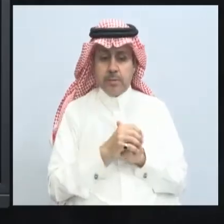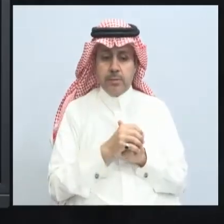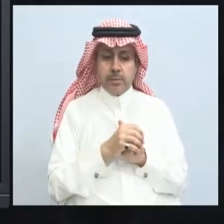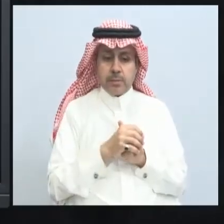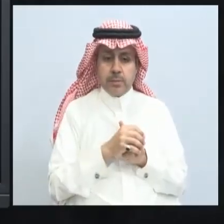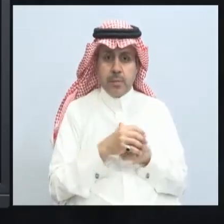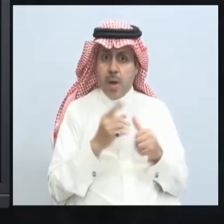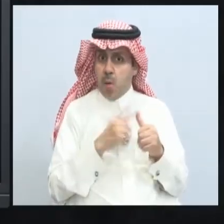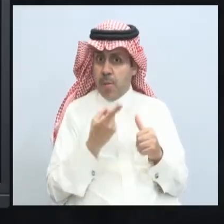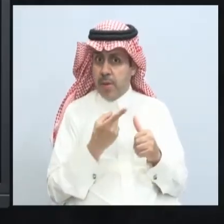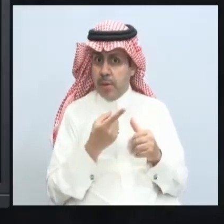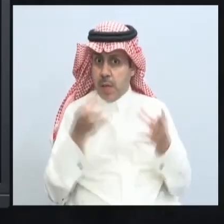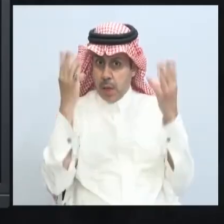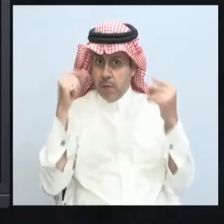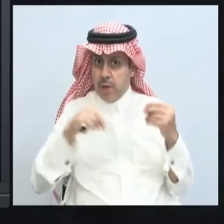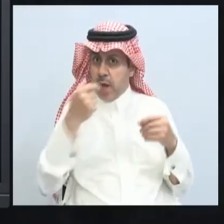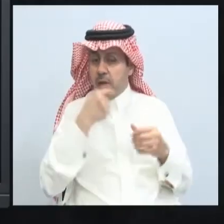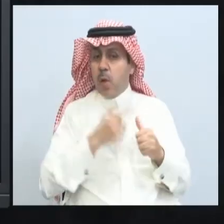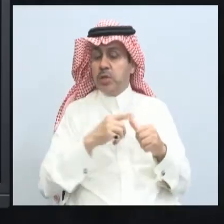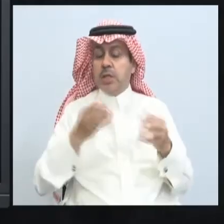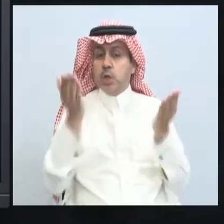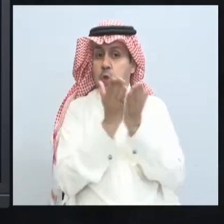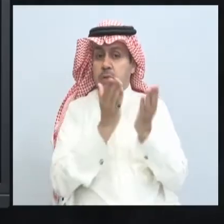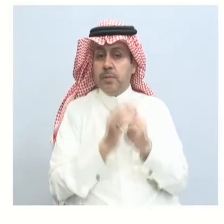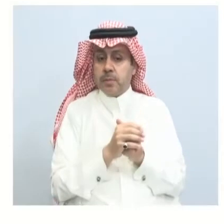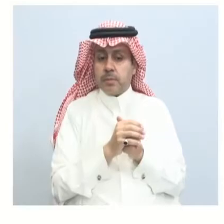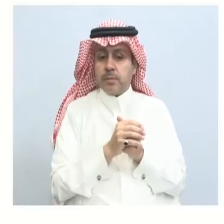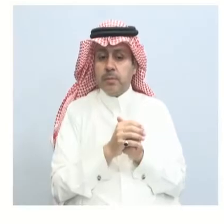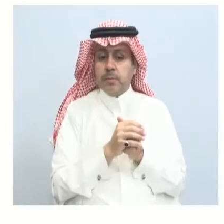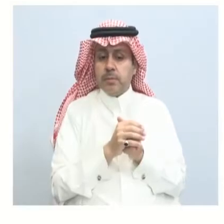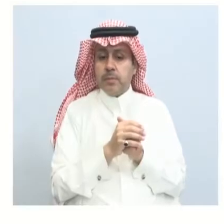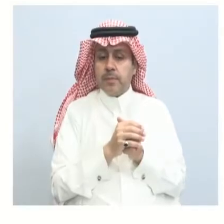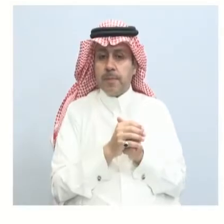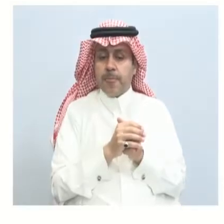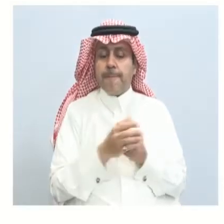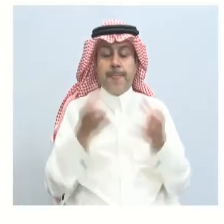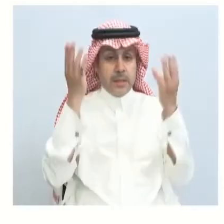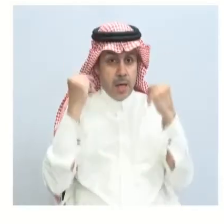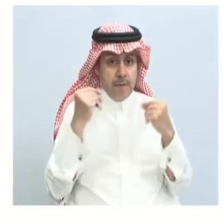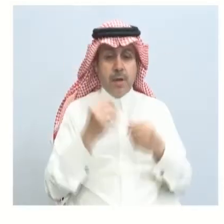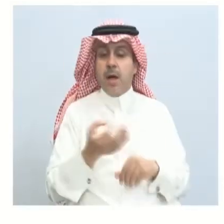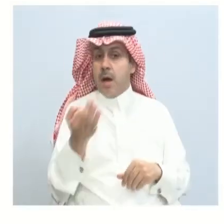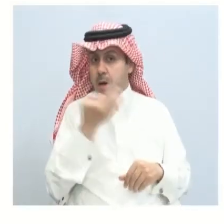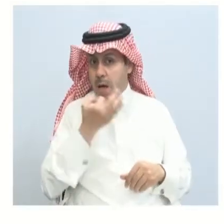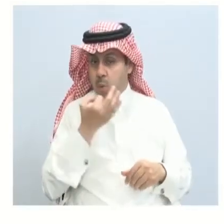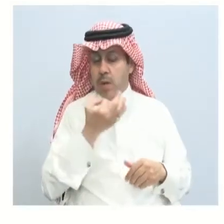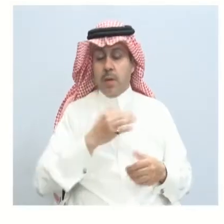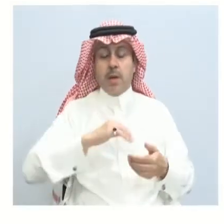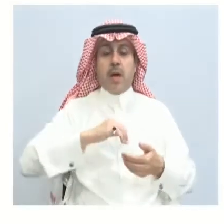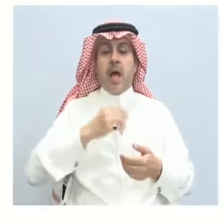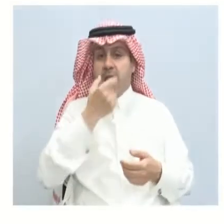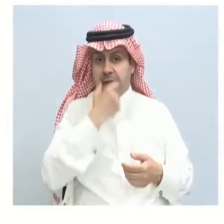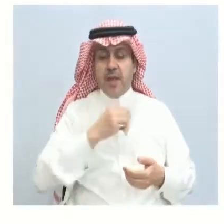هو ماذا ناخذ في هذا الحديث احسنتم نتعرف على راوي الحديث الصحابي الجليل ابو